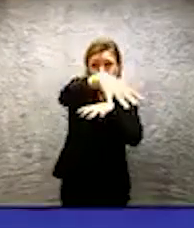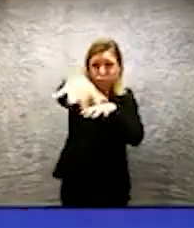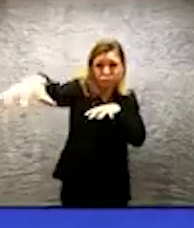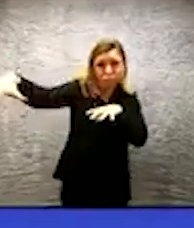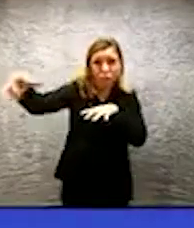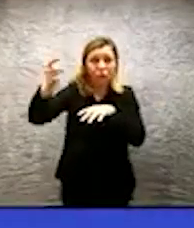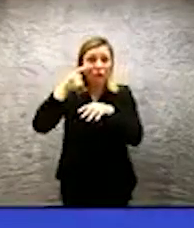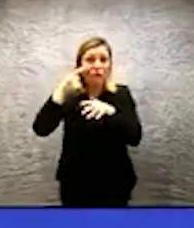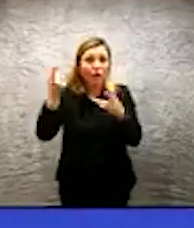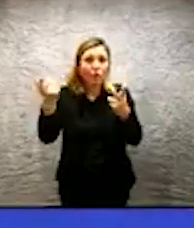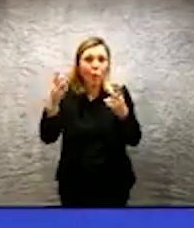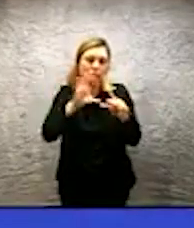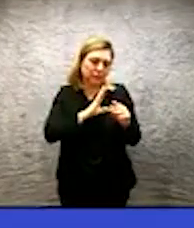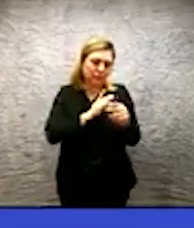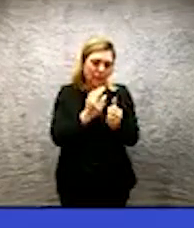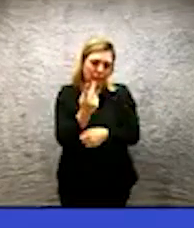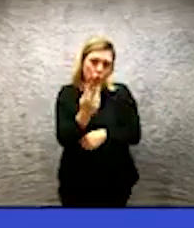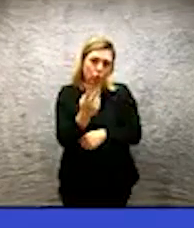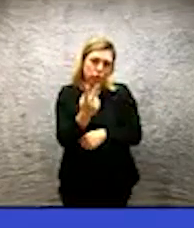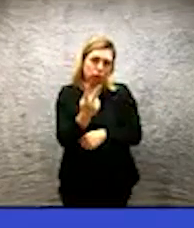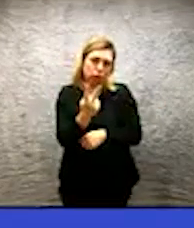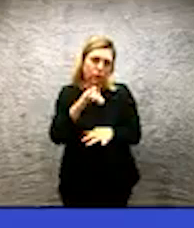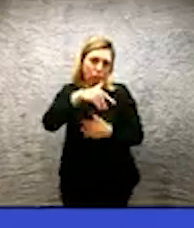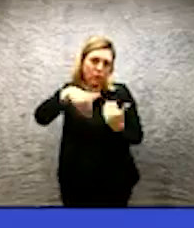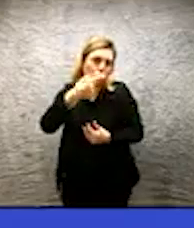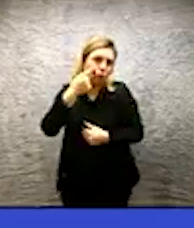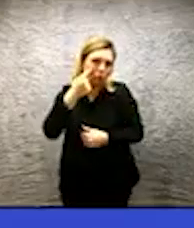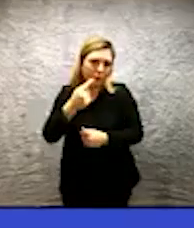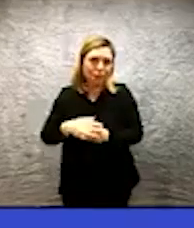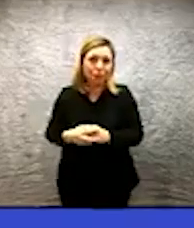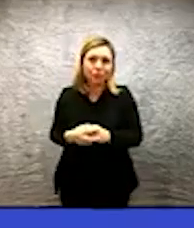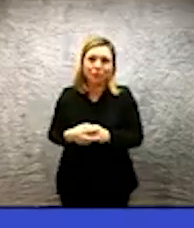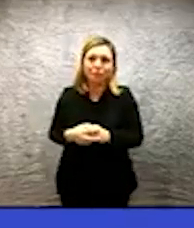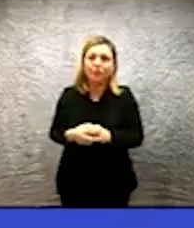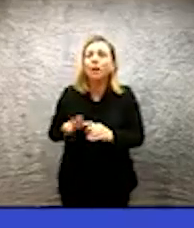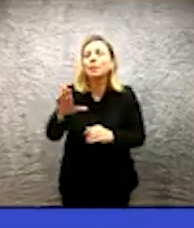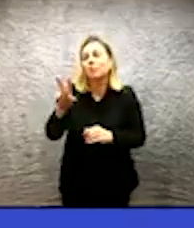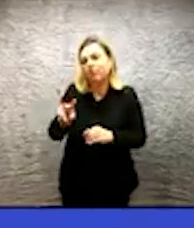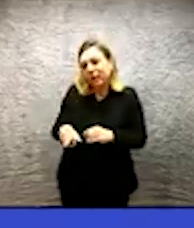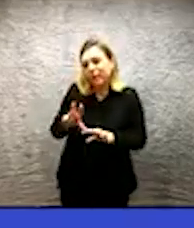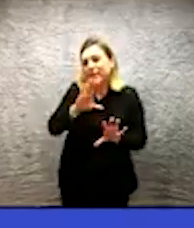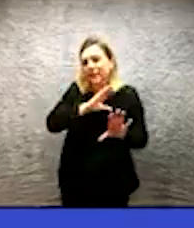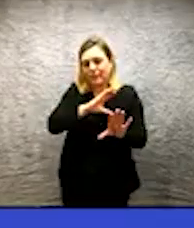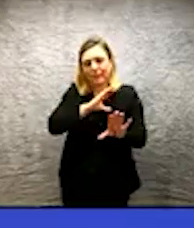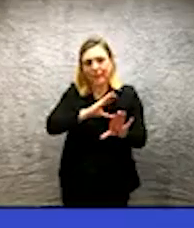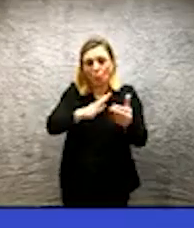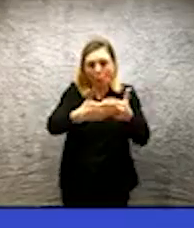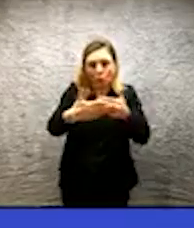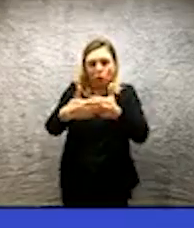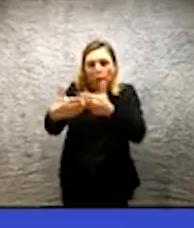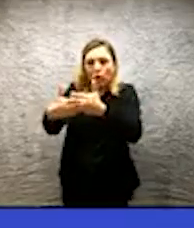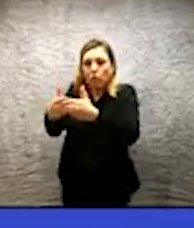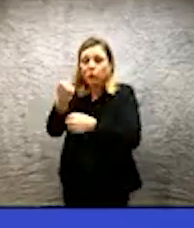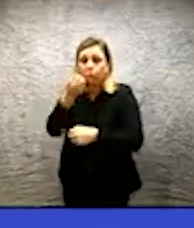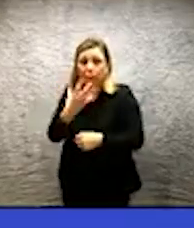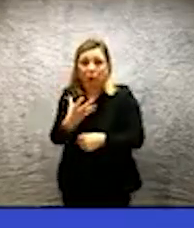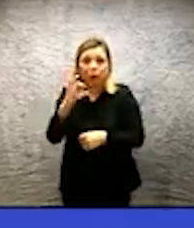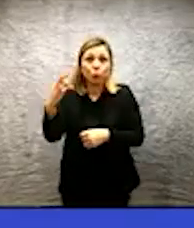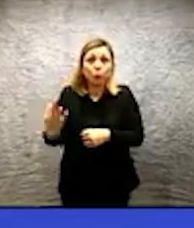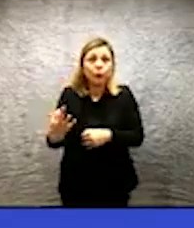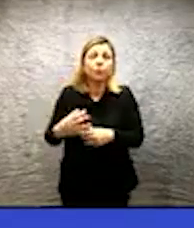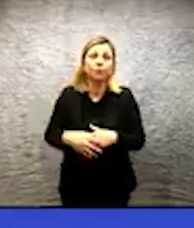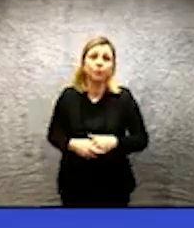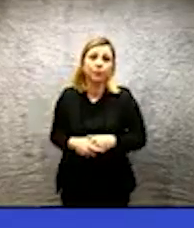de répondre un peu aux deux, mais je confirme au plus proche, c'est bien, et aussi sinon